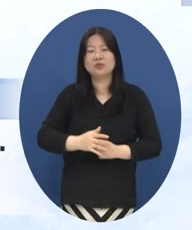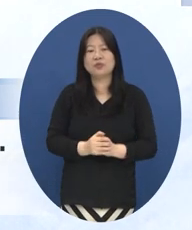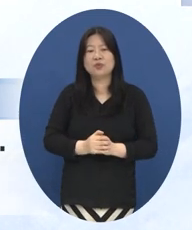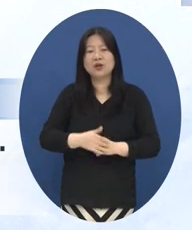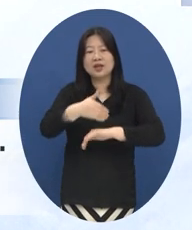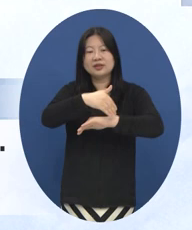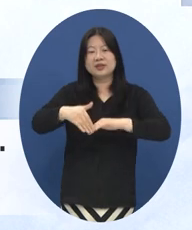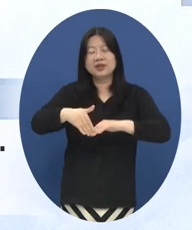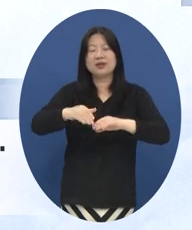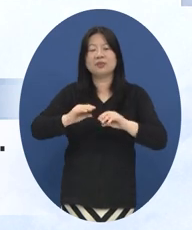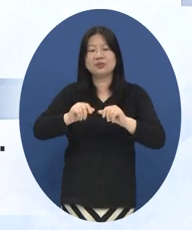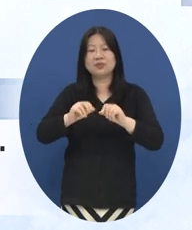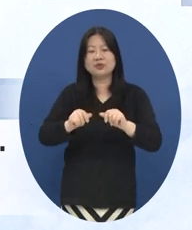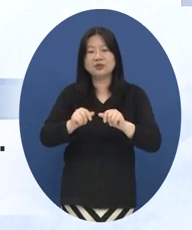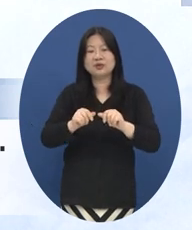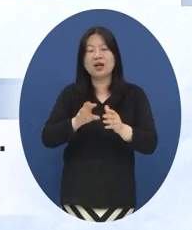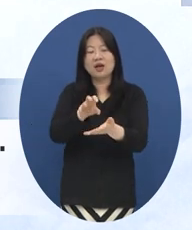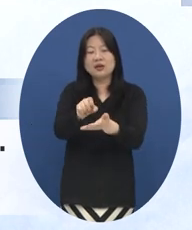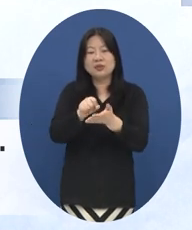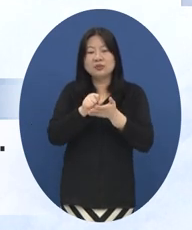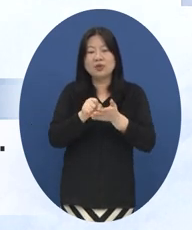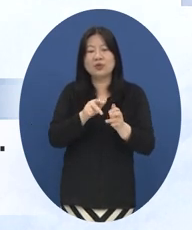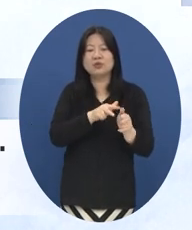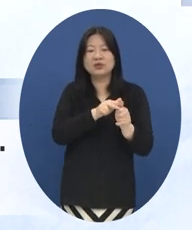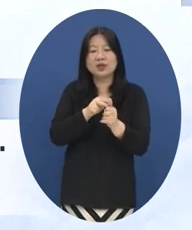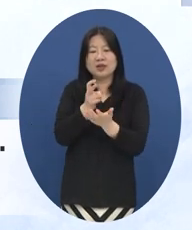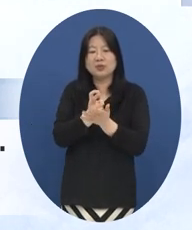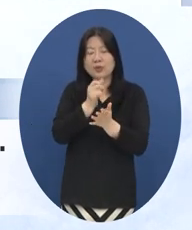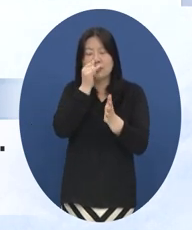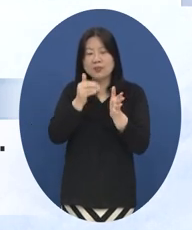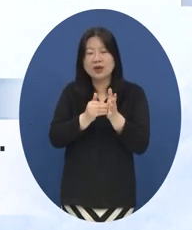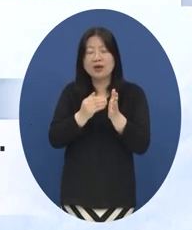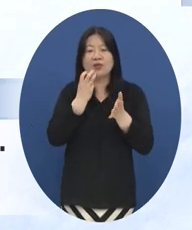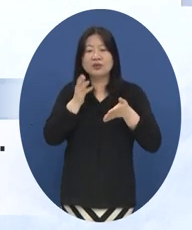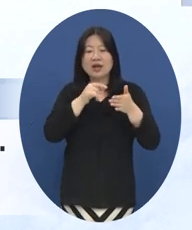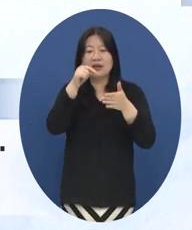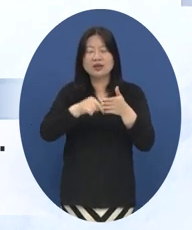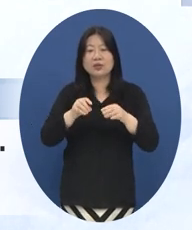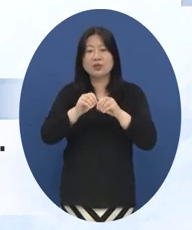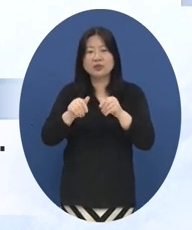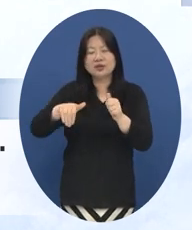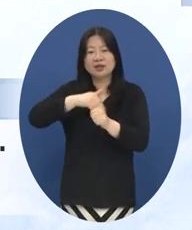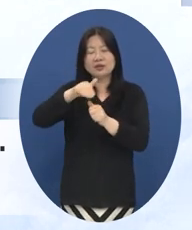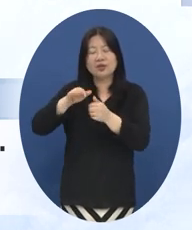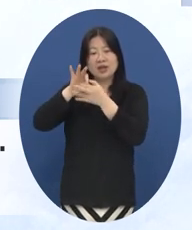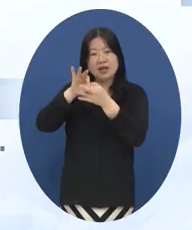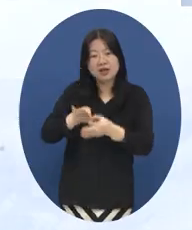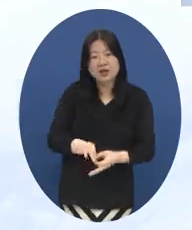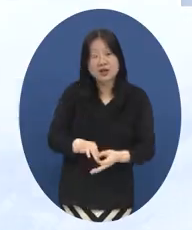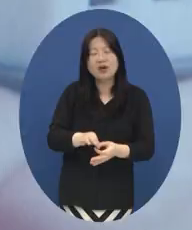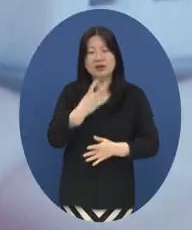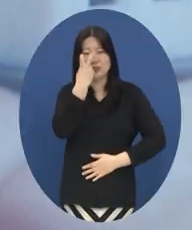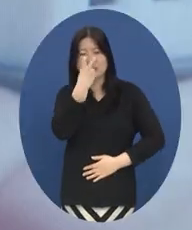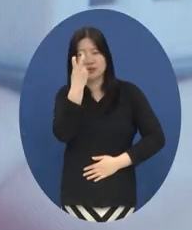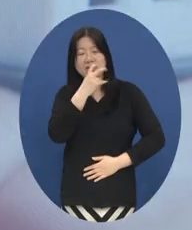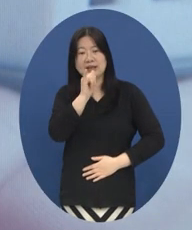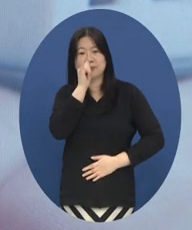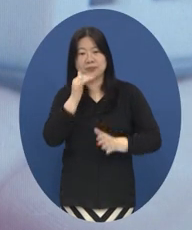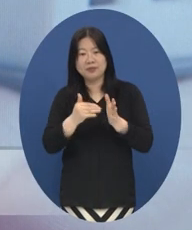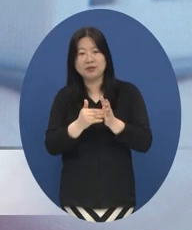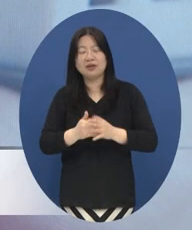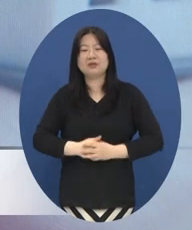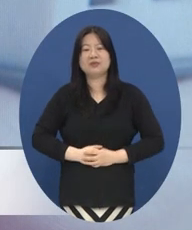부동산 주 이고 제도를 운영하고 보겠습니다 돈의 4g 걸의 동향을 지속적으로 모니터링 꿉니다